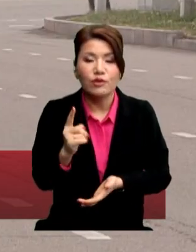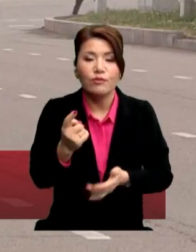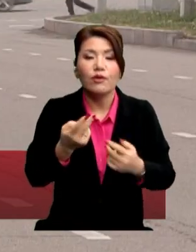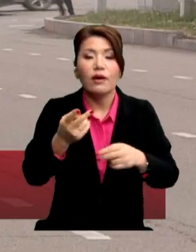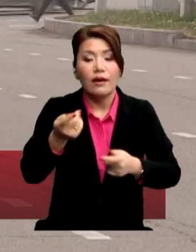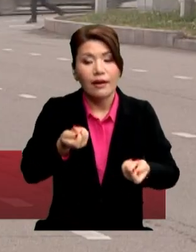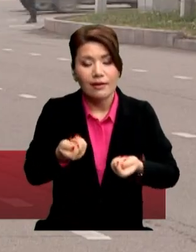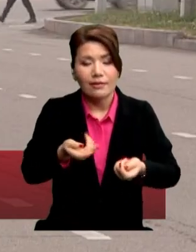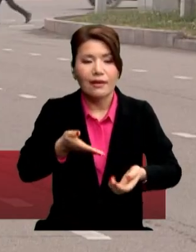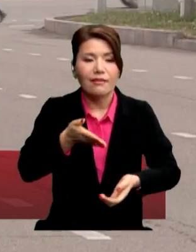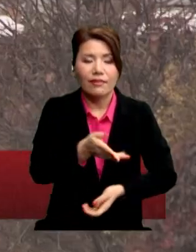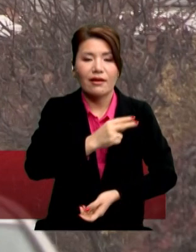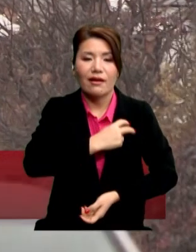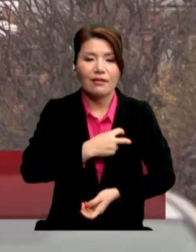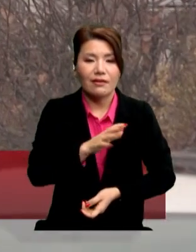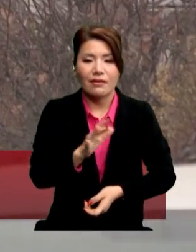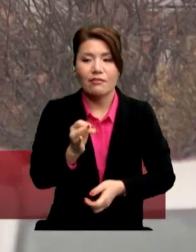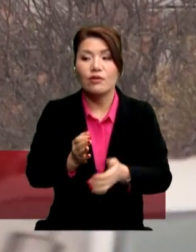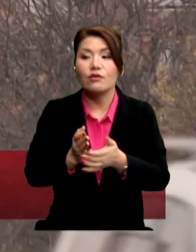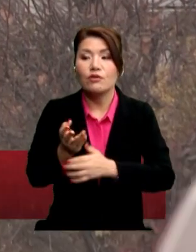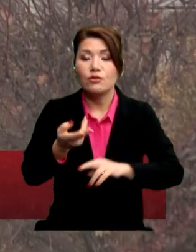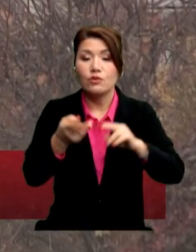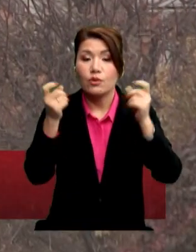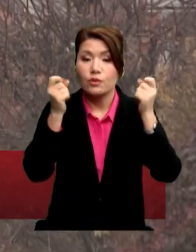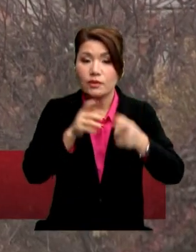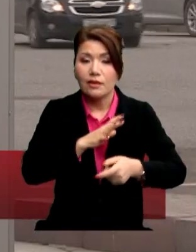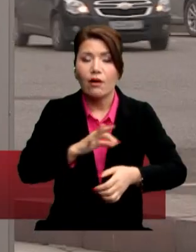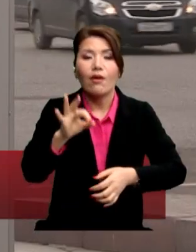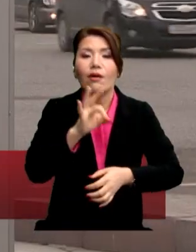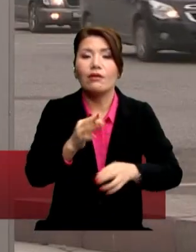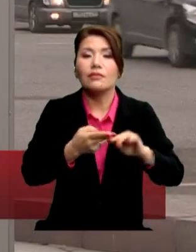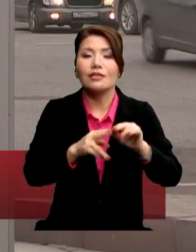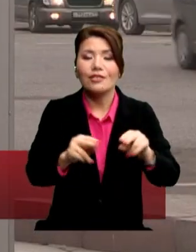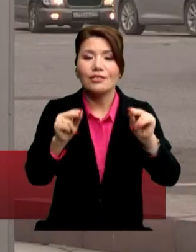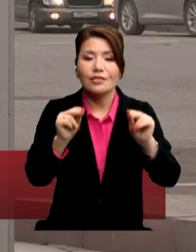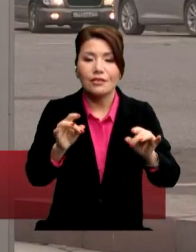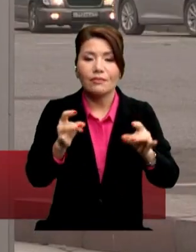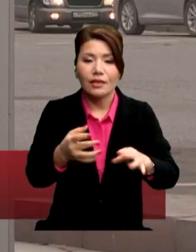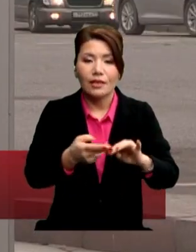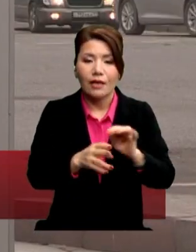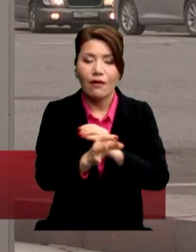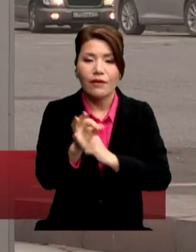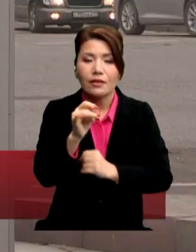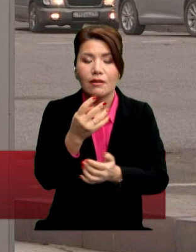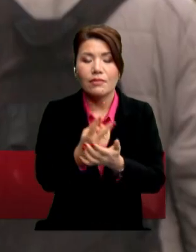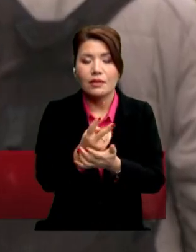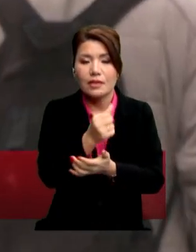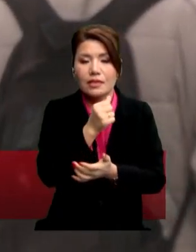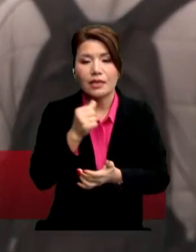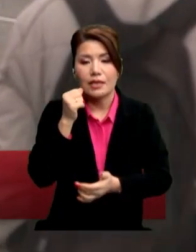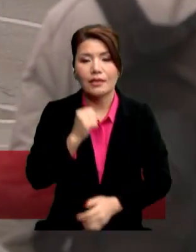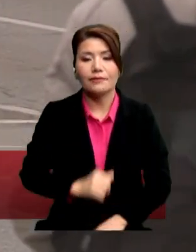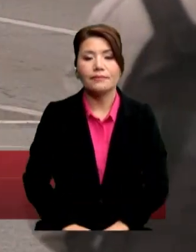чиновник рисковать не стал и пошел в антикоррупционную службу. Что хотел рассказать общественности подозреваемый в вымогательстве, пока остается секретом.